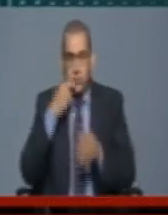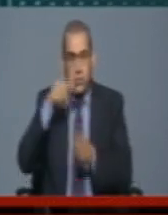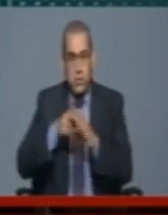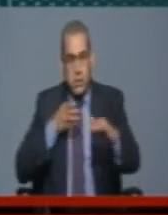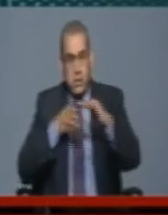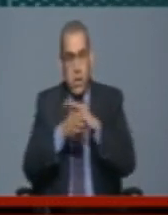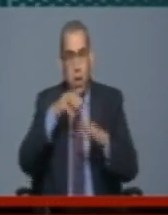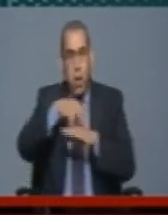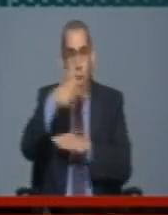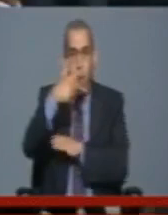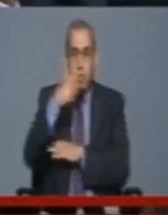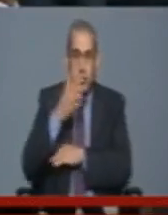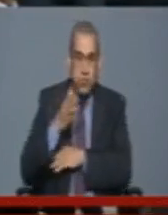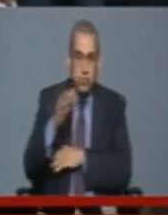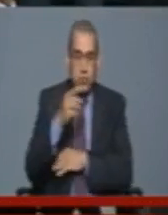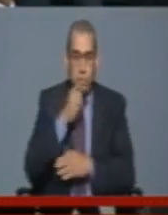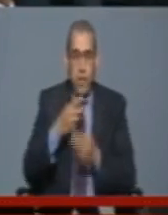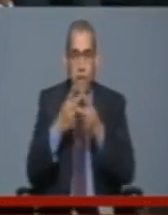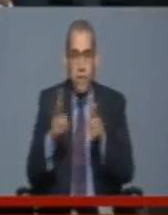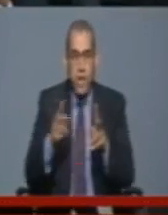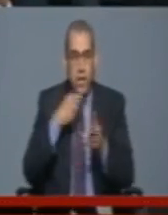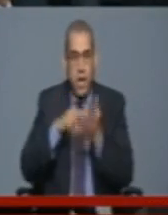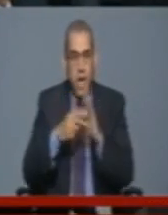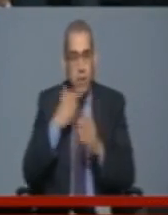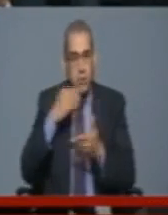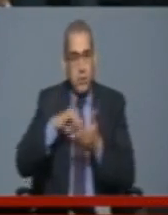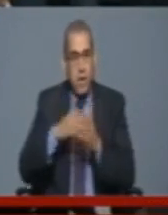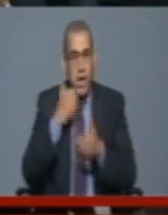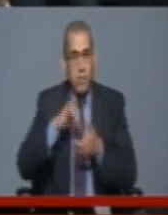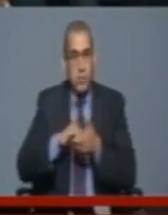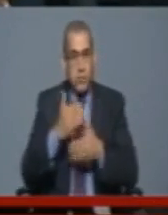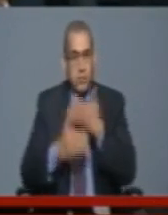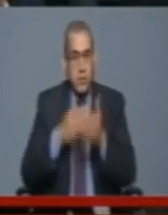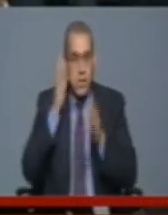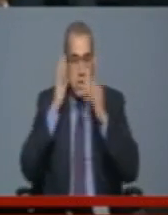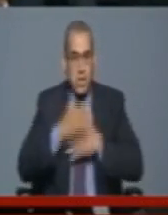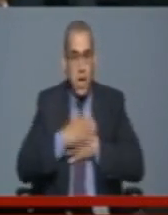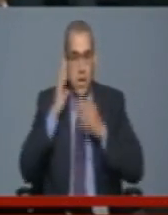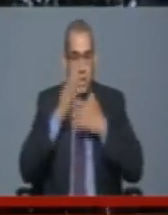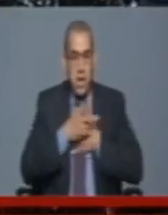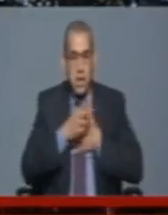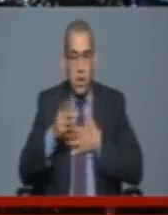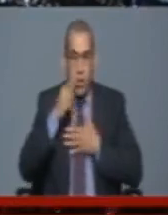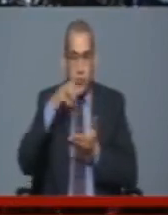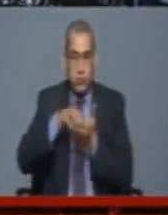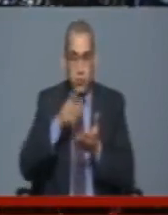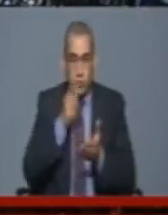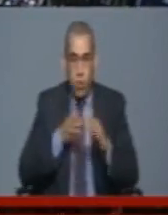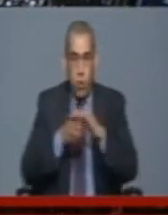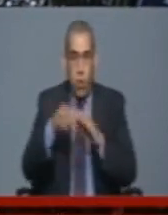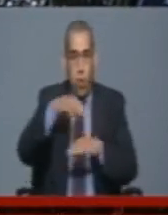الأقصى ليفسح المجال للمستوطنين لتأدية صلواتهم التلمودية هناك.